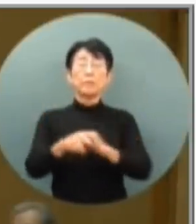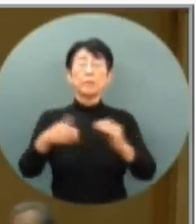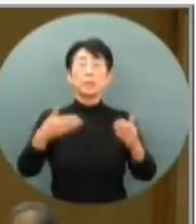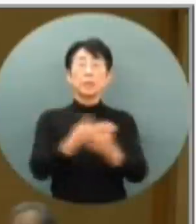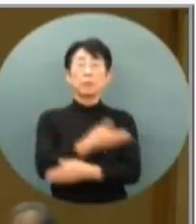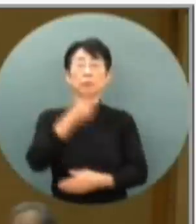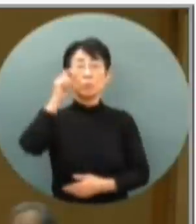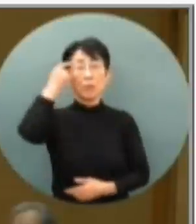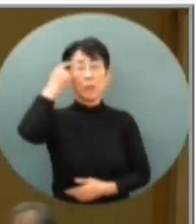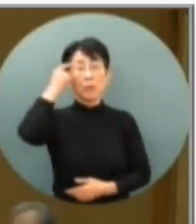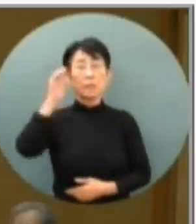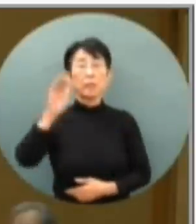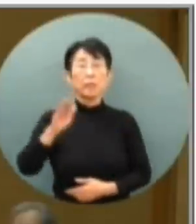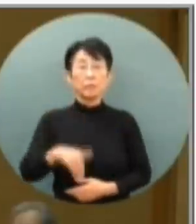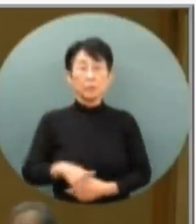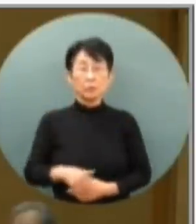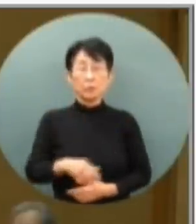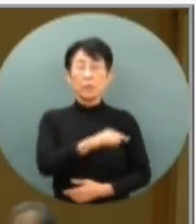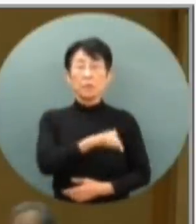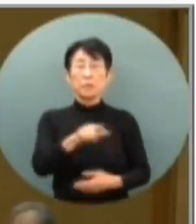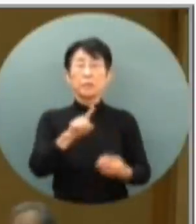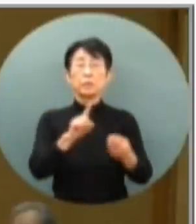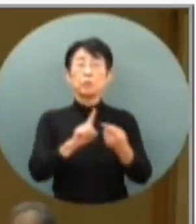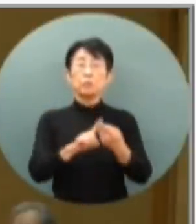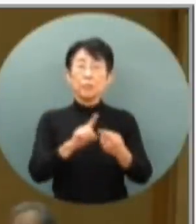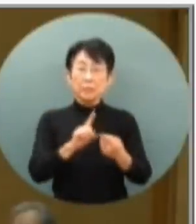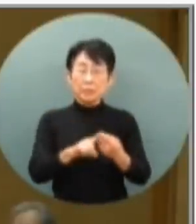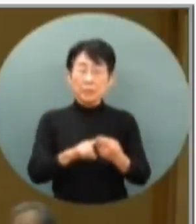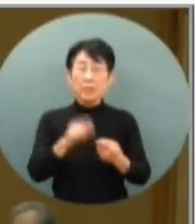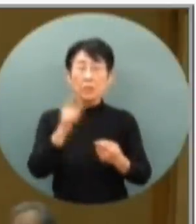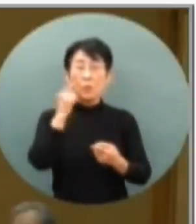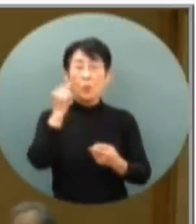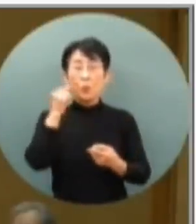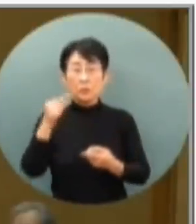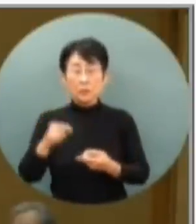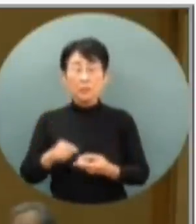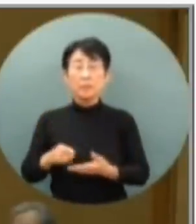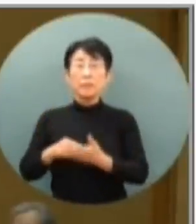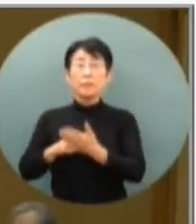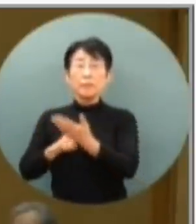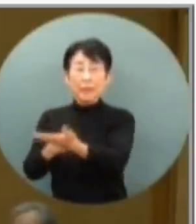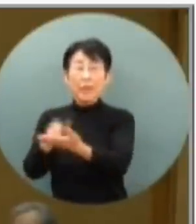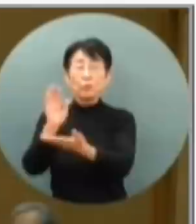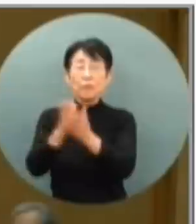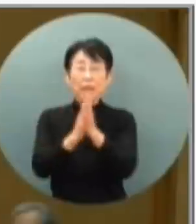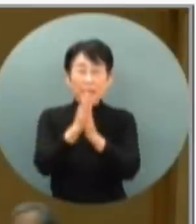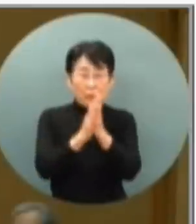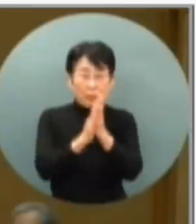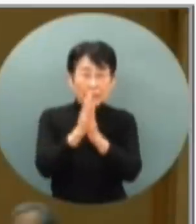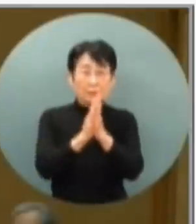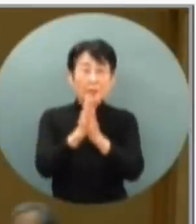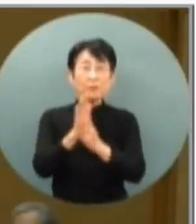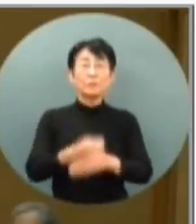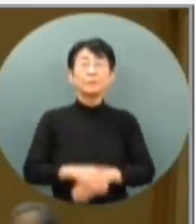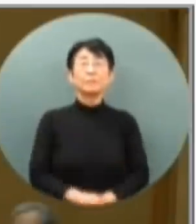ので、前向きに要請があればご検討いただければというふうに思います。それ